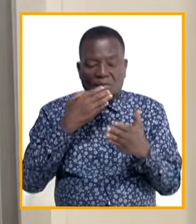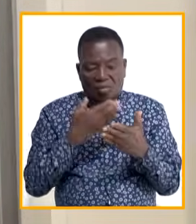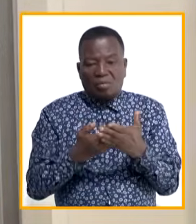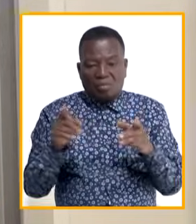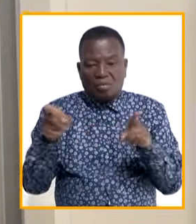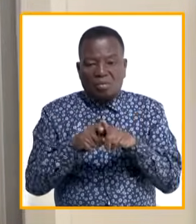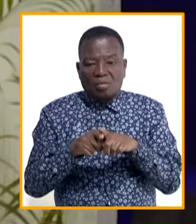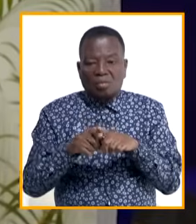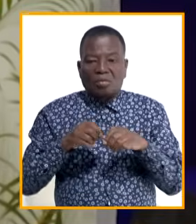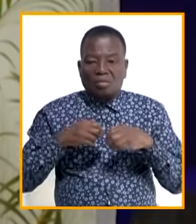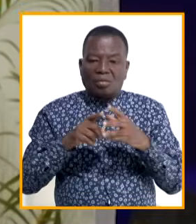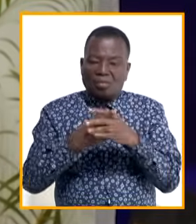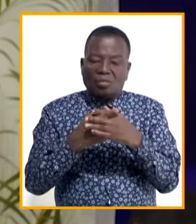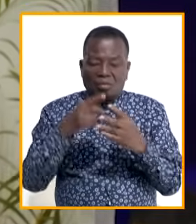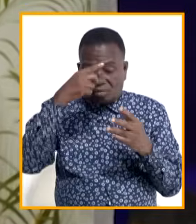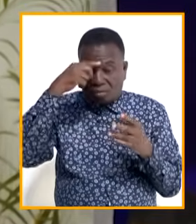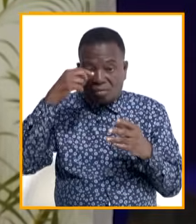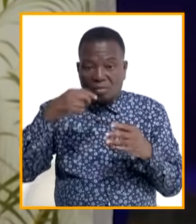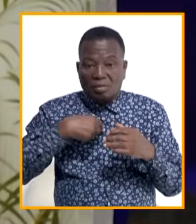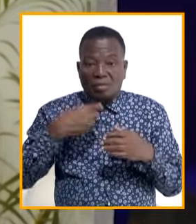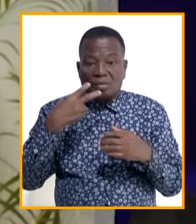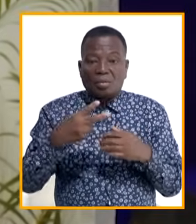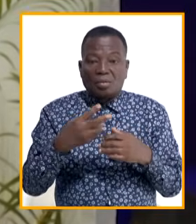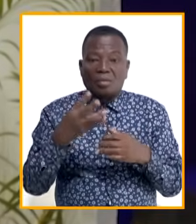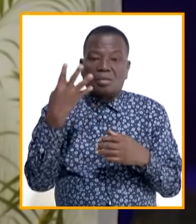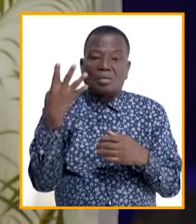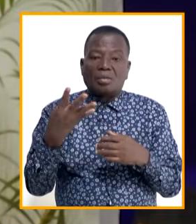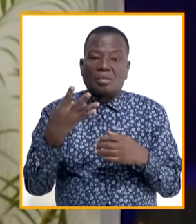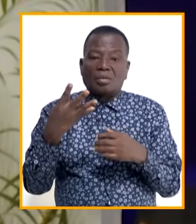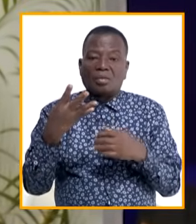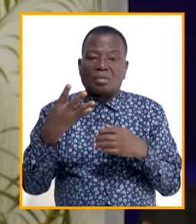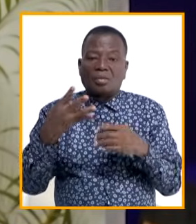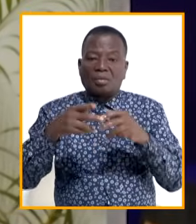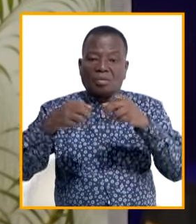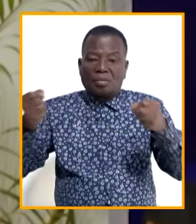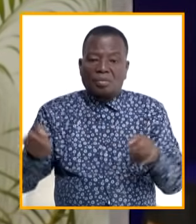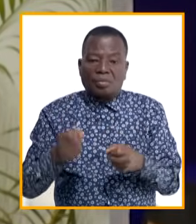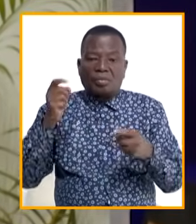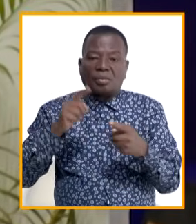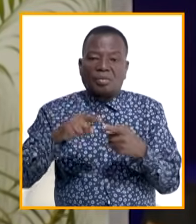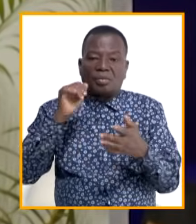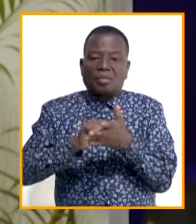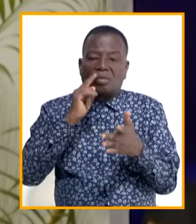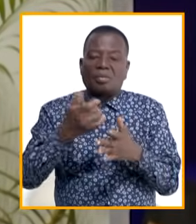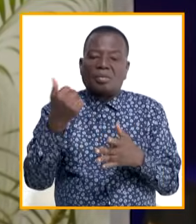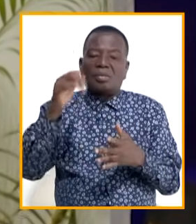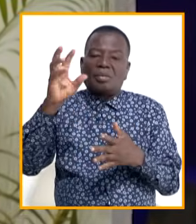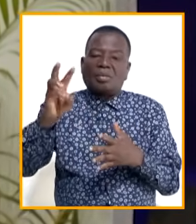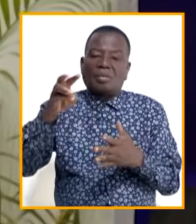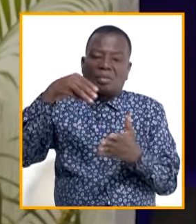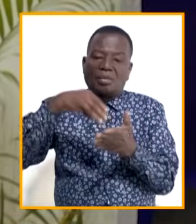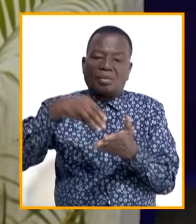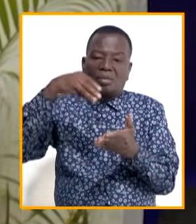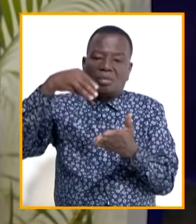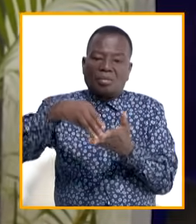bah, je pense qu'on peut se lancer. J'ai vu des 4 pièces tout à l'heure, là, on dit c'est à 16 millions, 16 millions, 300